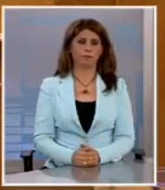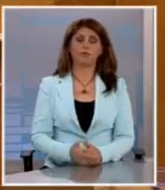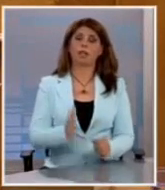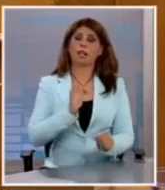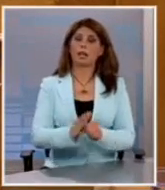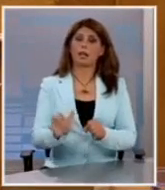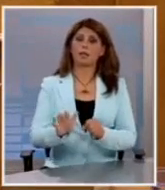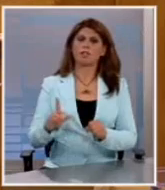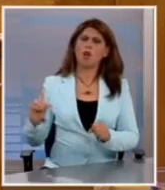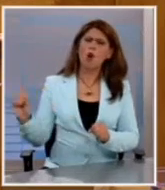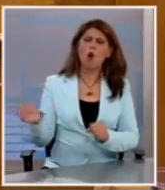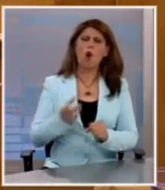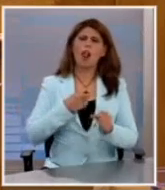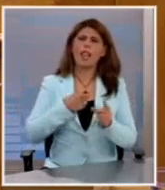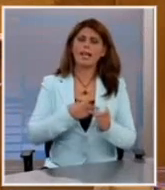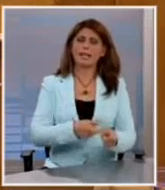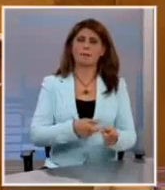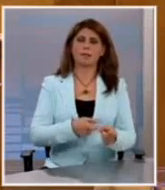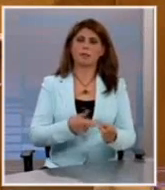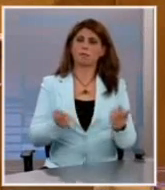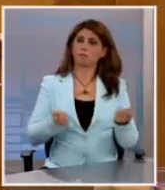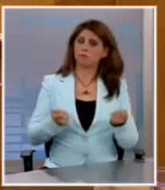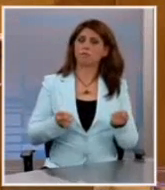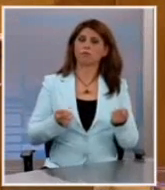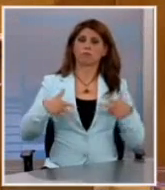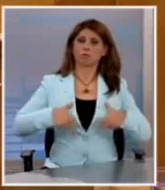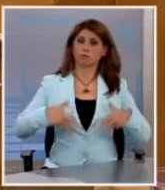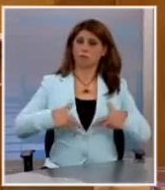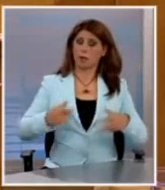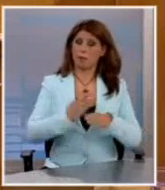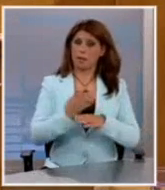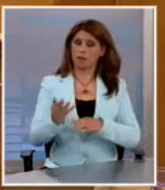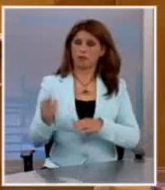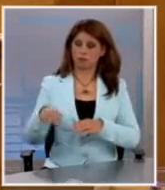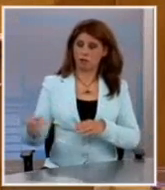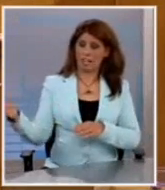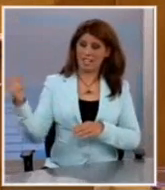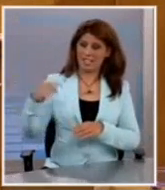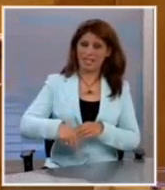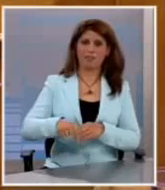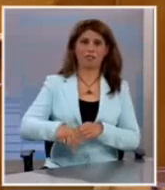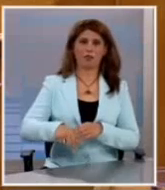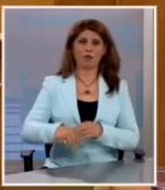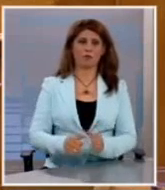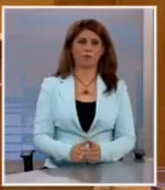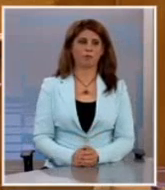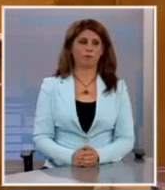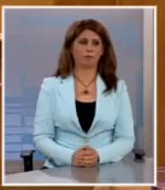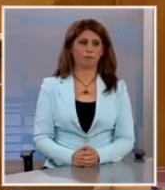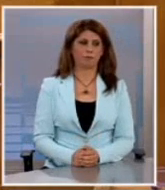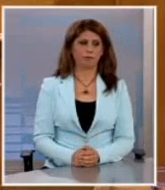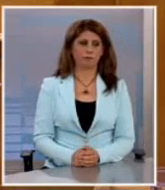καλύψατε όλα τα εγκλήματα που διέπραξαν οι κυβερνήσεις του ΠΑΣΟΚ, έρχεστε σήμερα εδώ και αντί